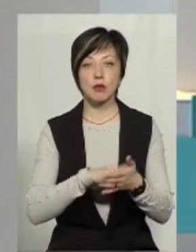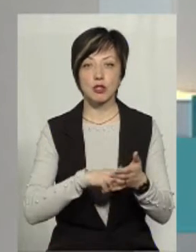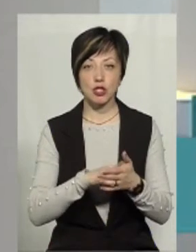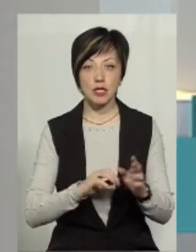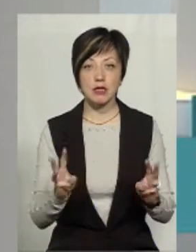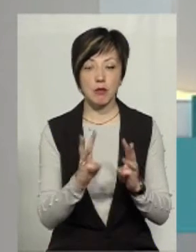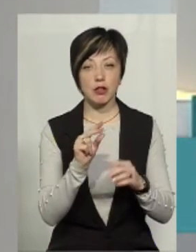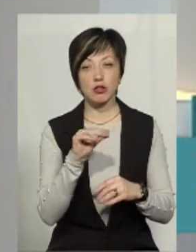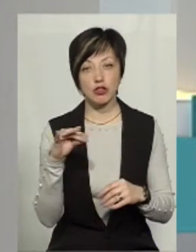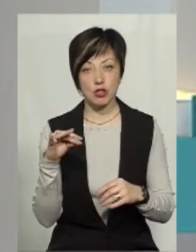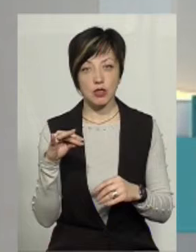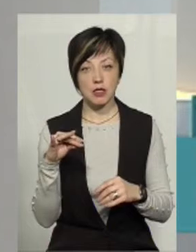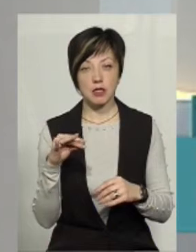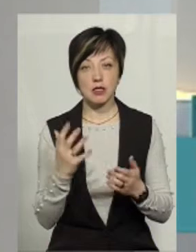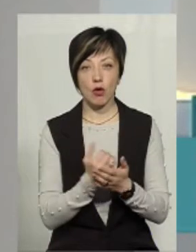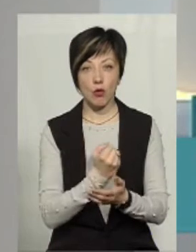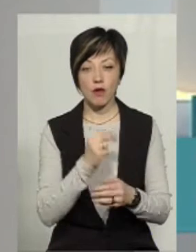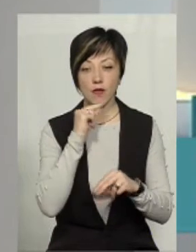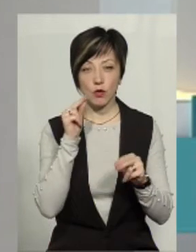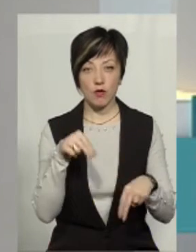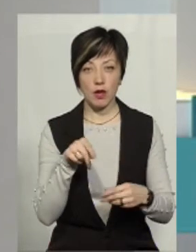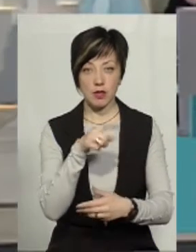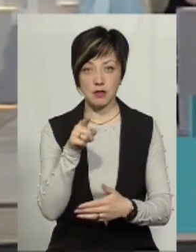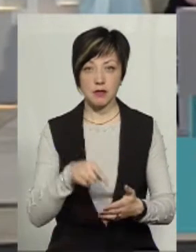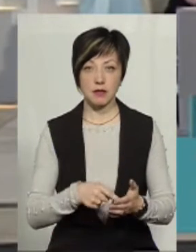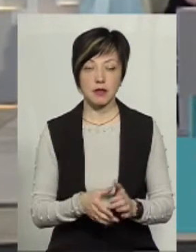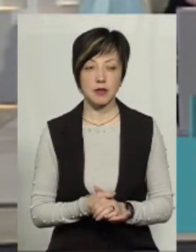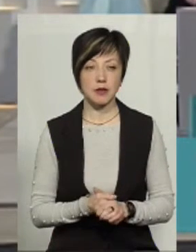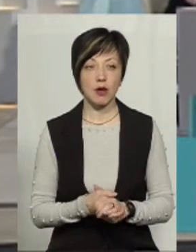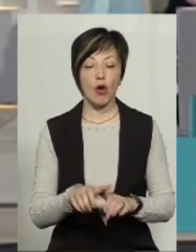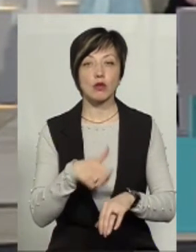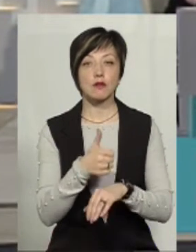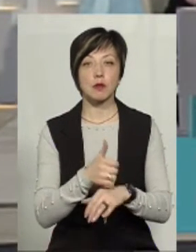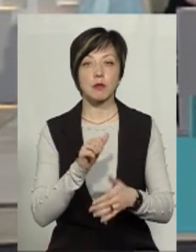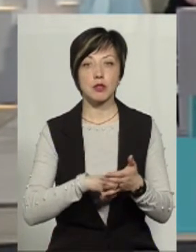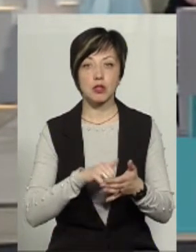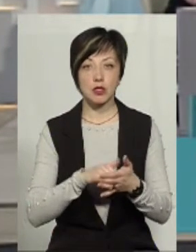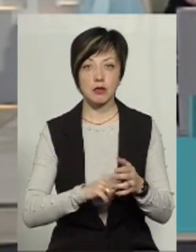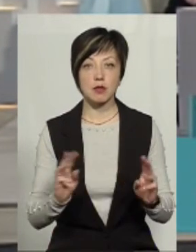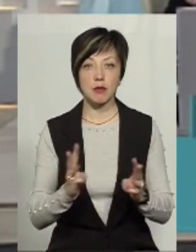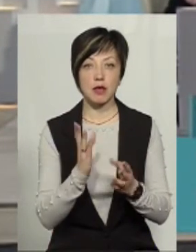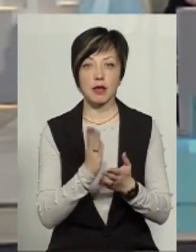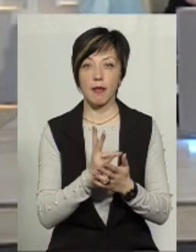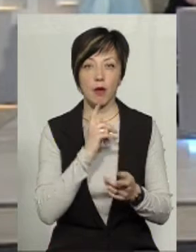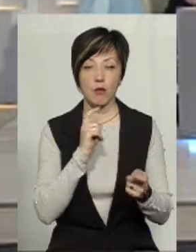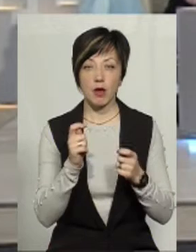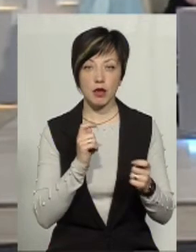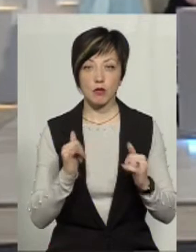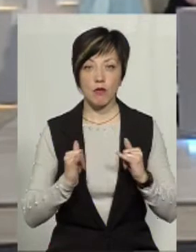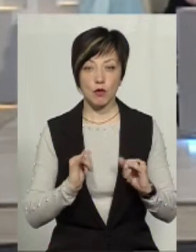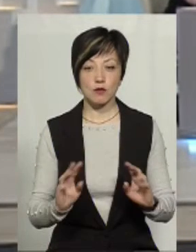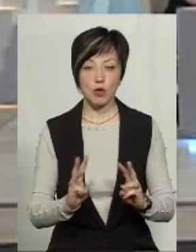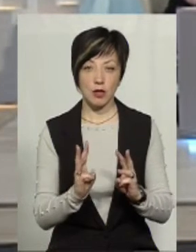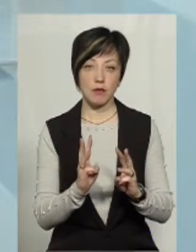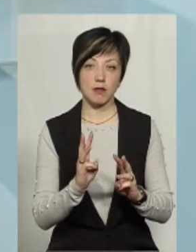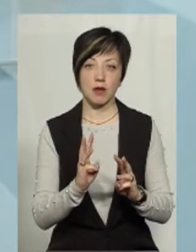причини займання і чи знаходять винуватців? Основними причинами займання, звичайно, є неупереджене поводження з